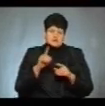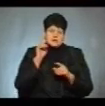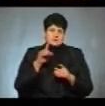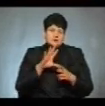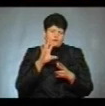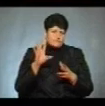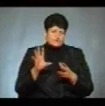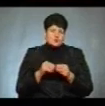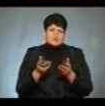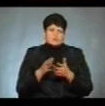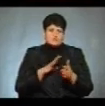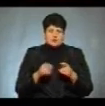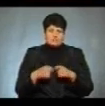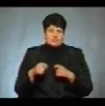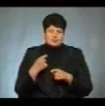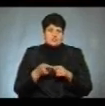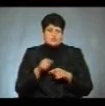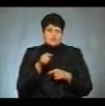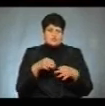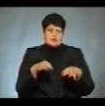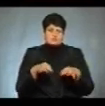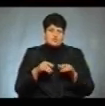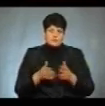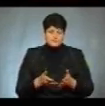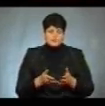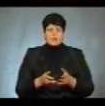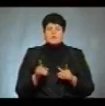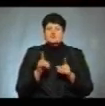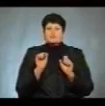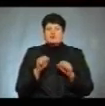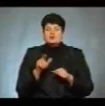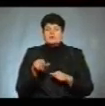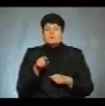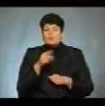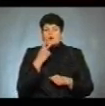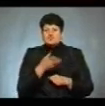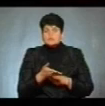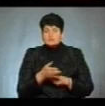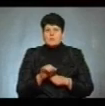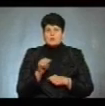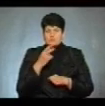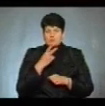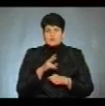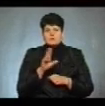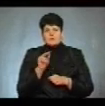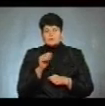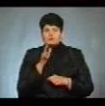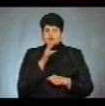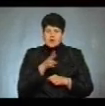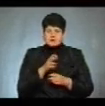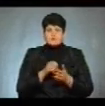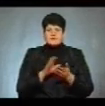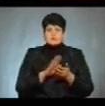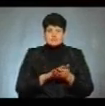паркування саме даного транспортного засобу. Що може людина там побачити? Вона може побачити дату та час